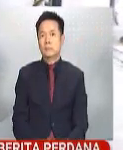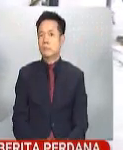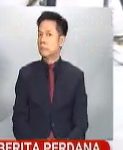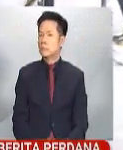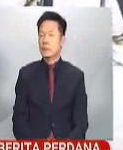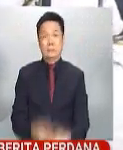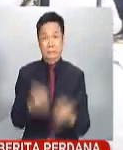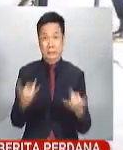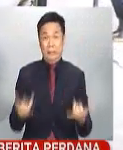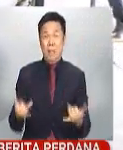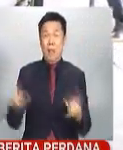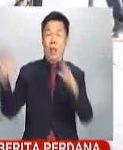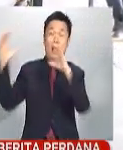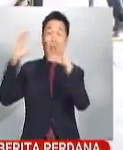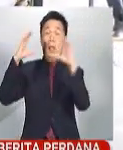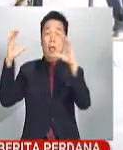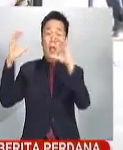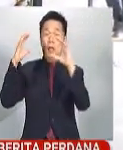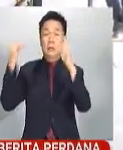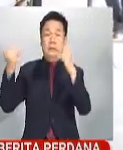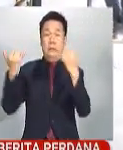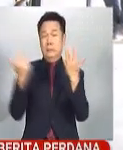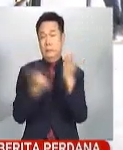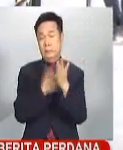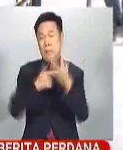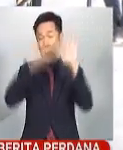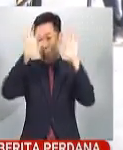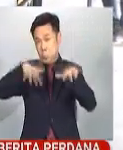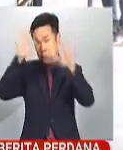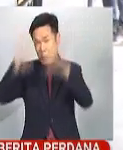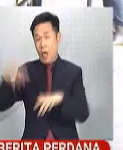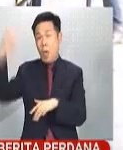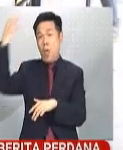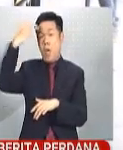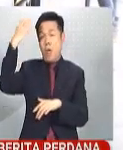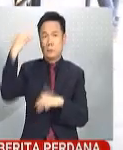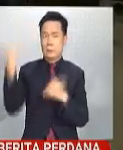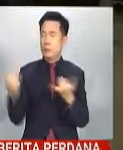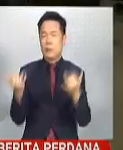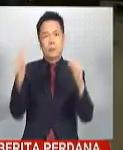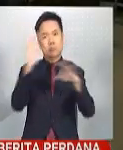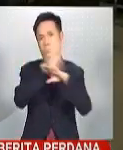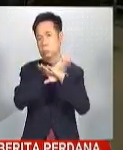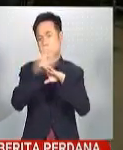Lagi cuaca pun tak menentu kan. Memang menjejaskan.